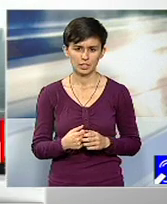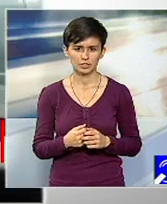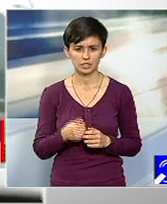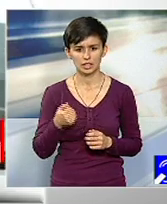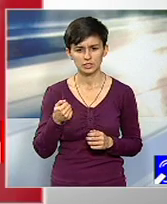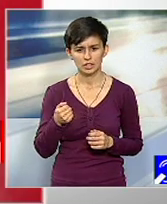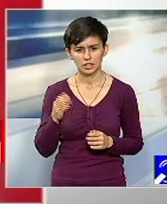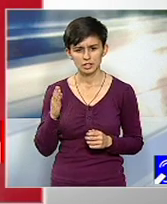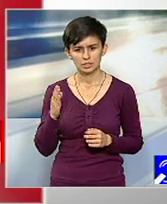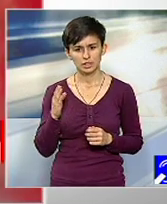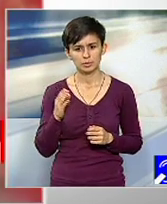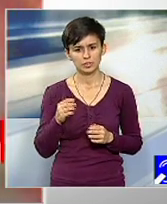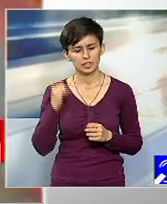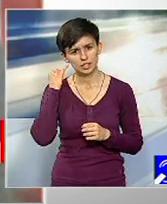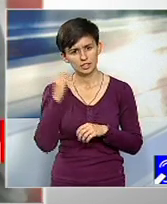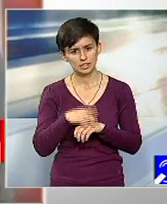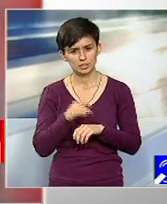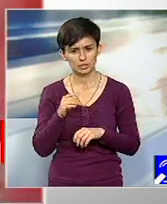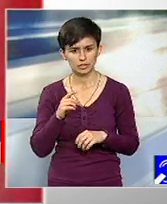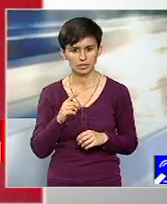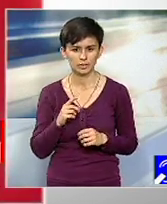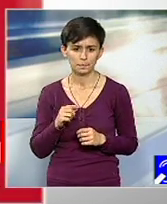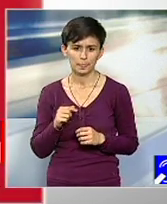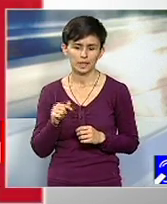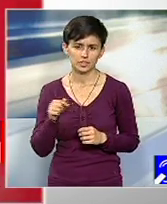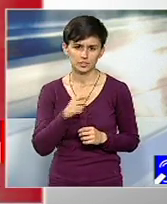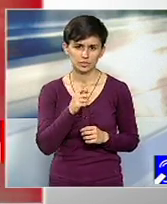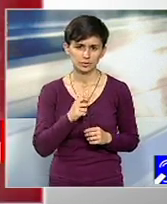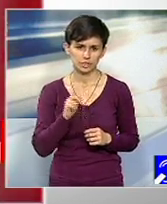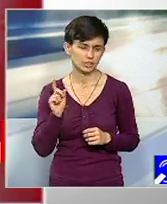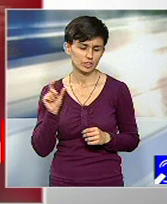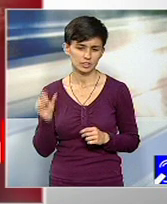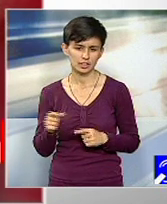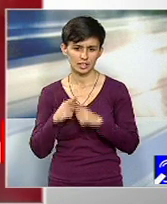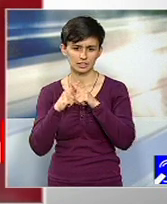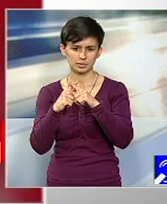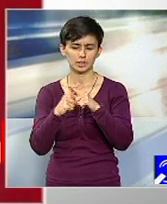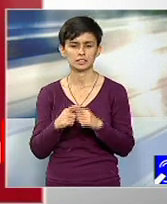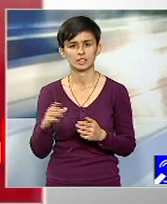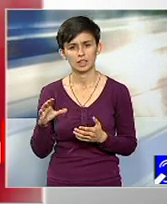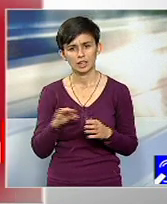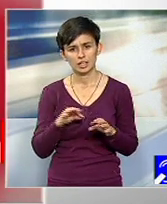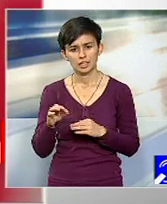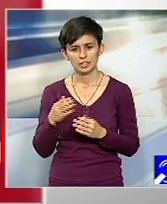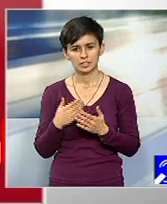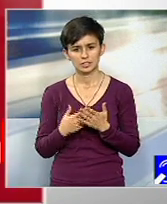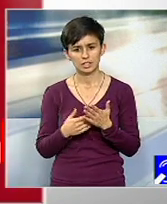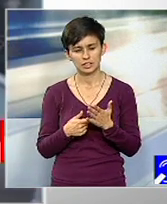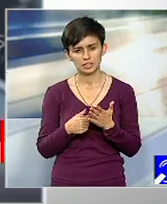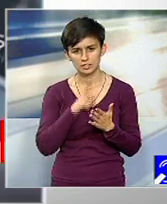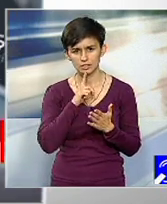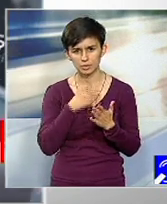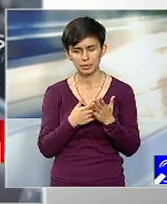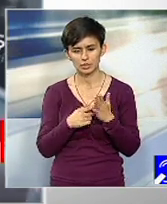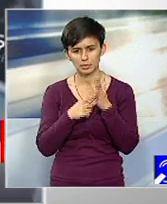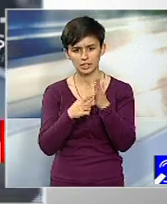Bobeș, inițiatorul acestui proiect, nu are profesia de taximetrist. A ales însă această denumire pentru a evidenția faptul că transportul este